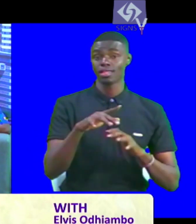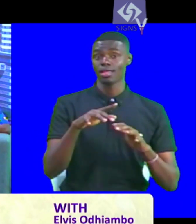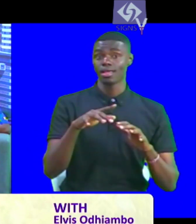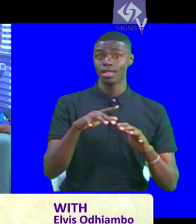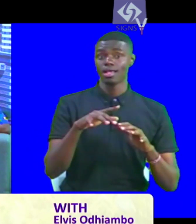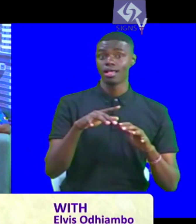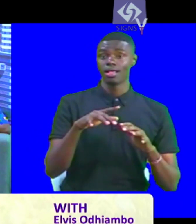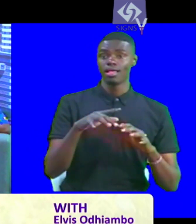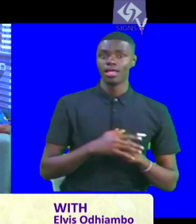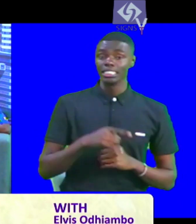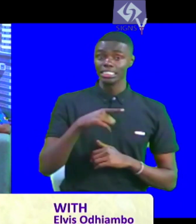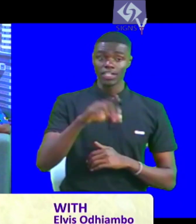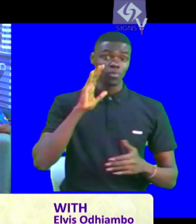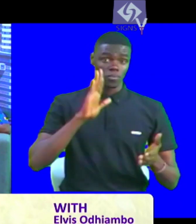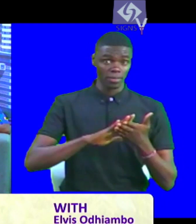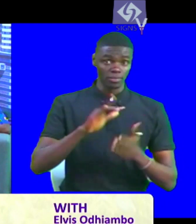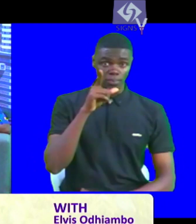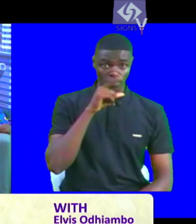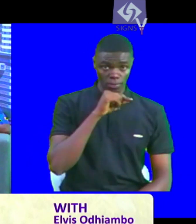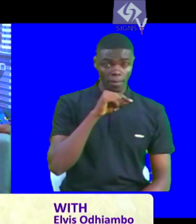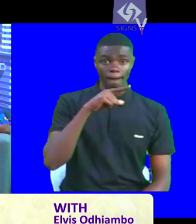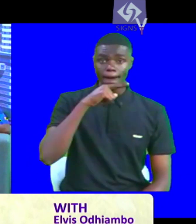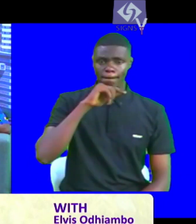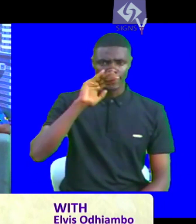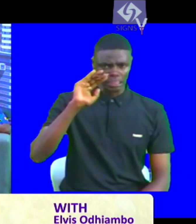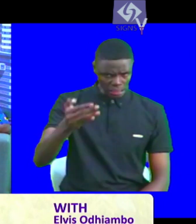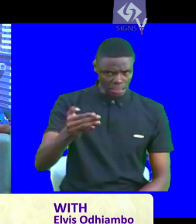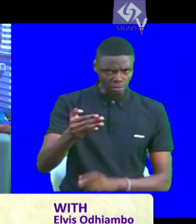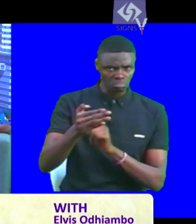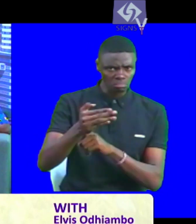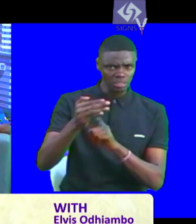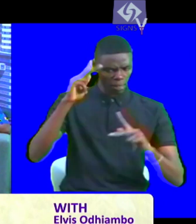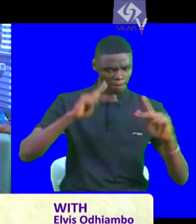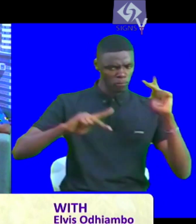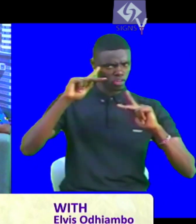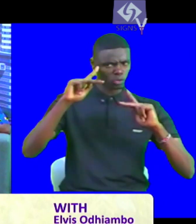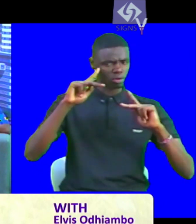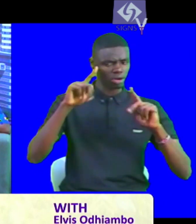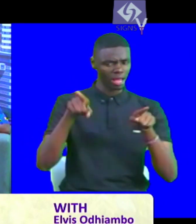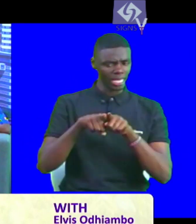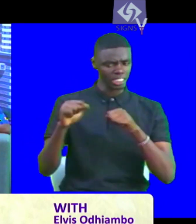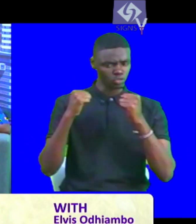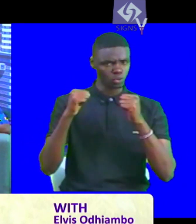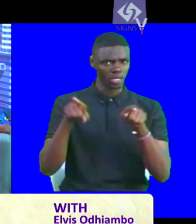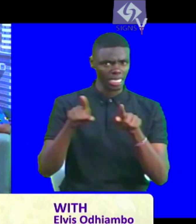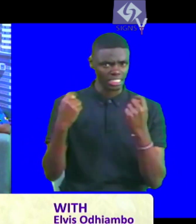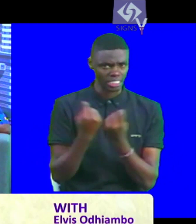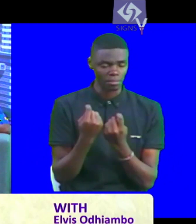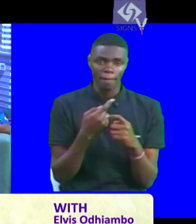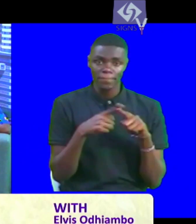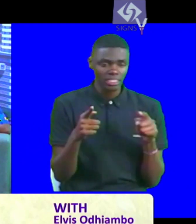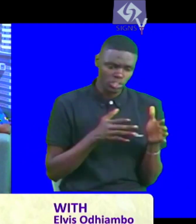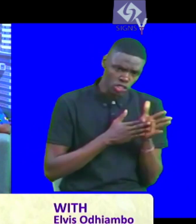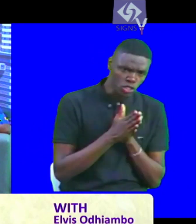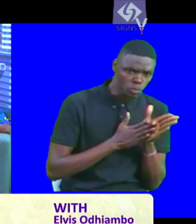venye unajua nyinyi, yani mnaamini kuwa yani Man City they are so profession ndani ya team. Yes. Pana ile tu ni